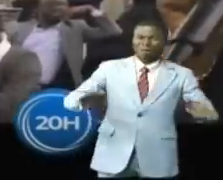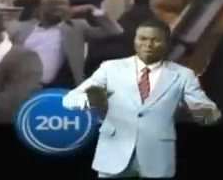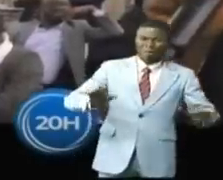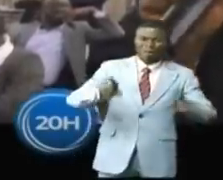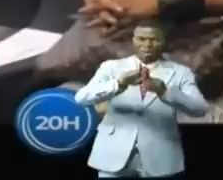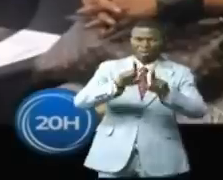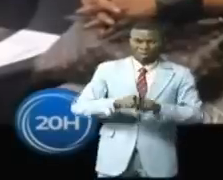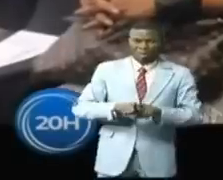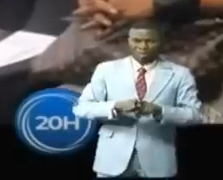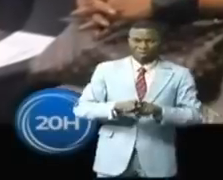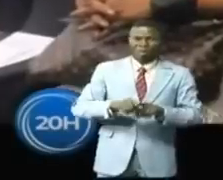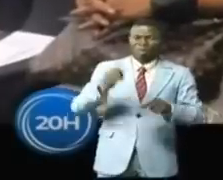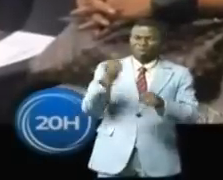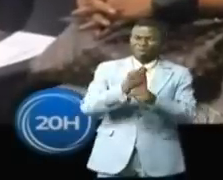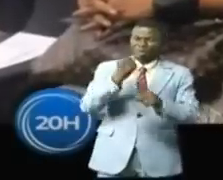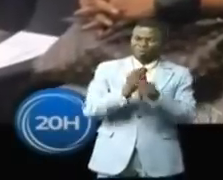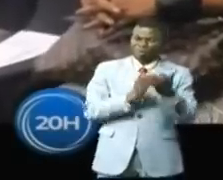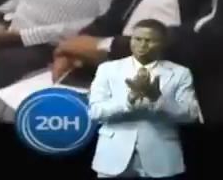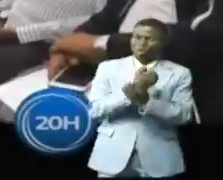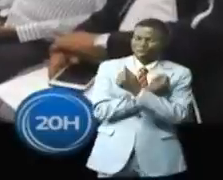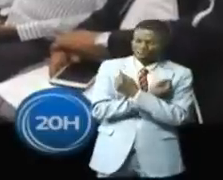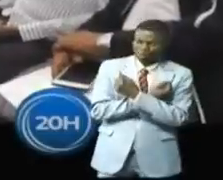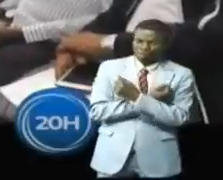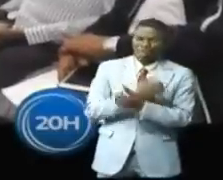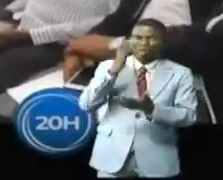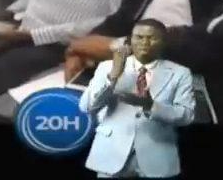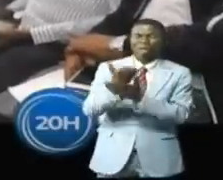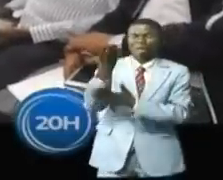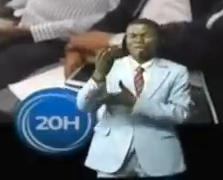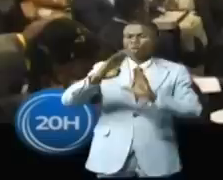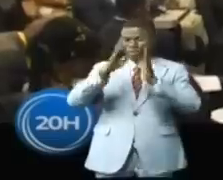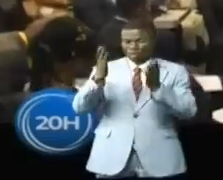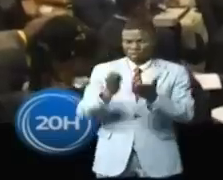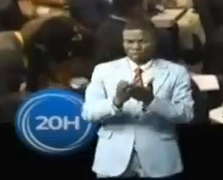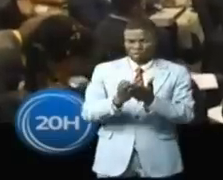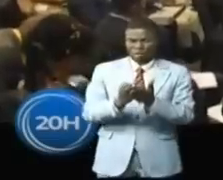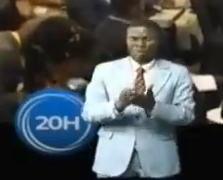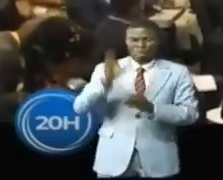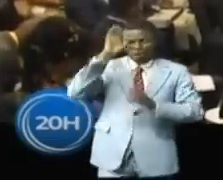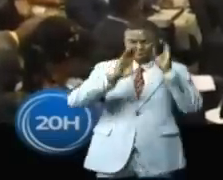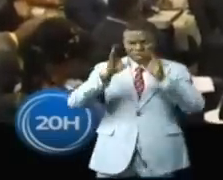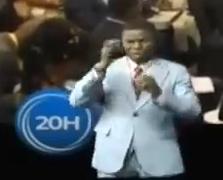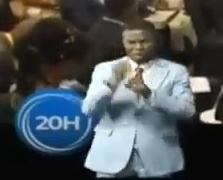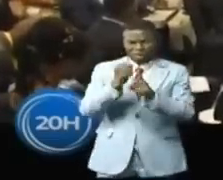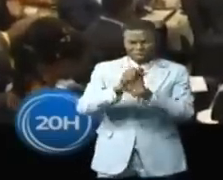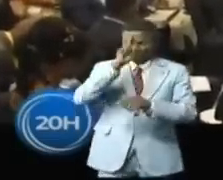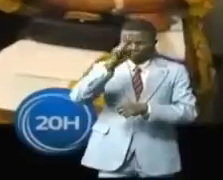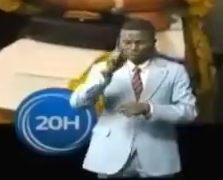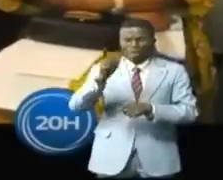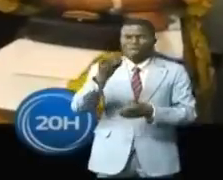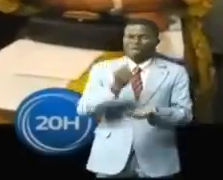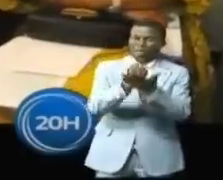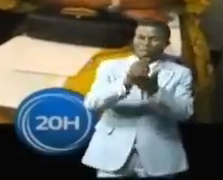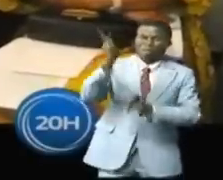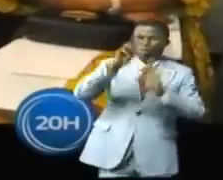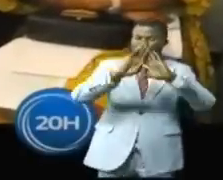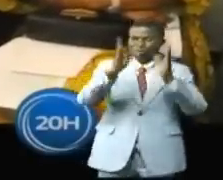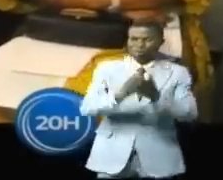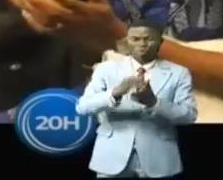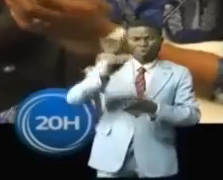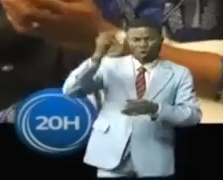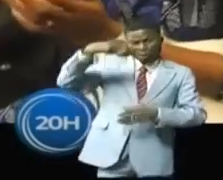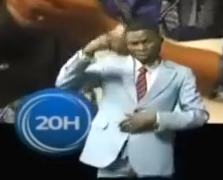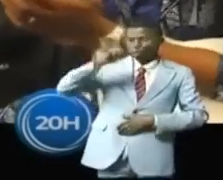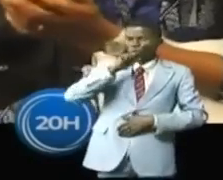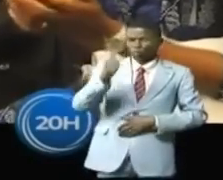la méritocratie avant d'inviter l'assistance à mettre la science au service du peuple et non au service des politiques.